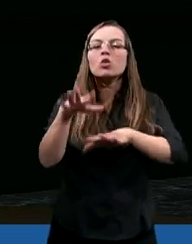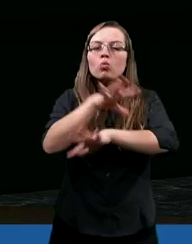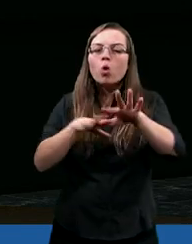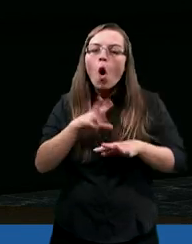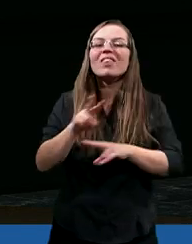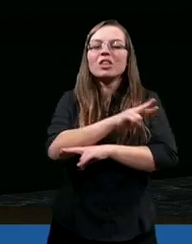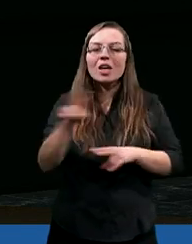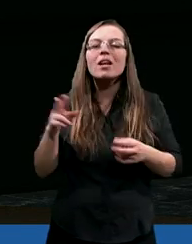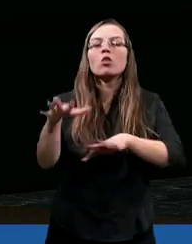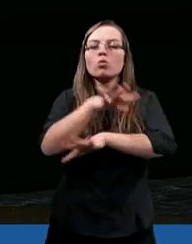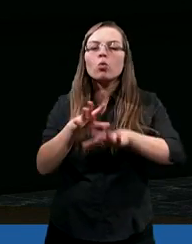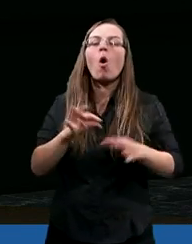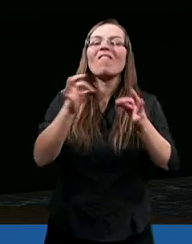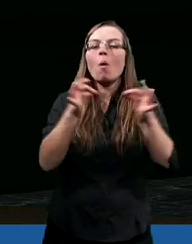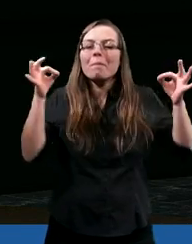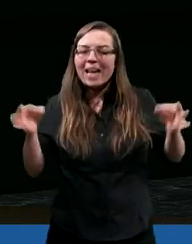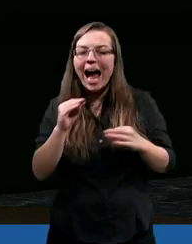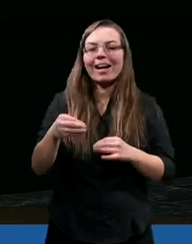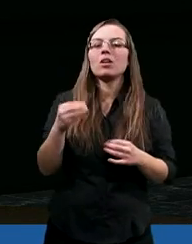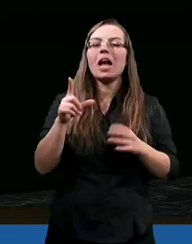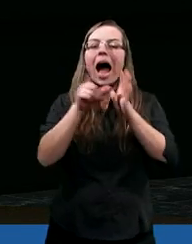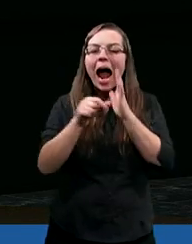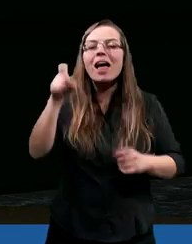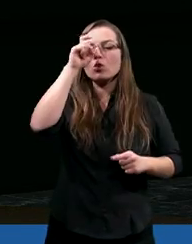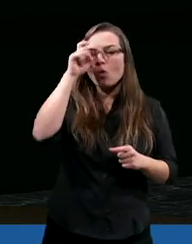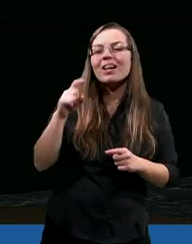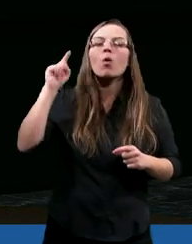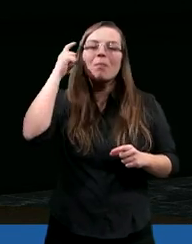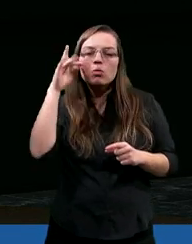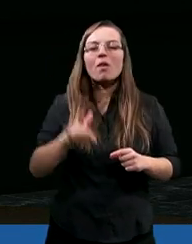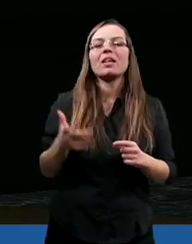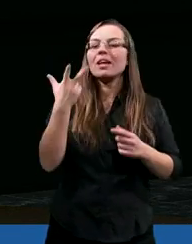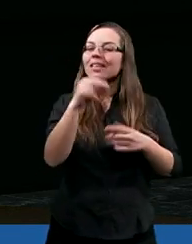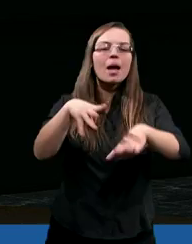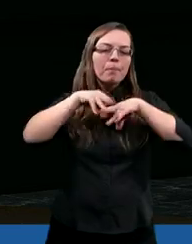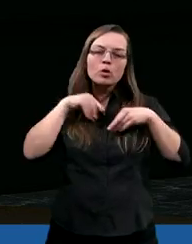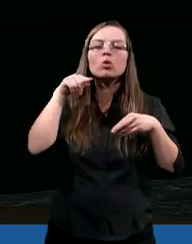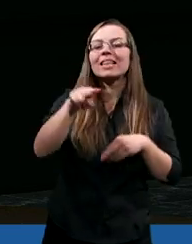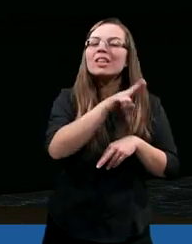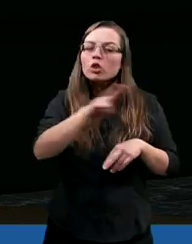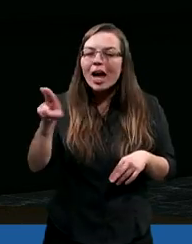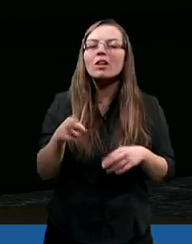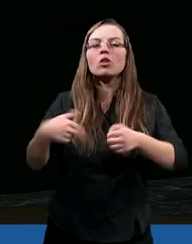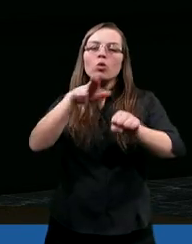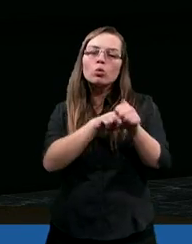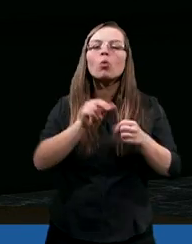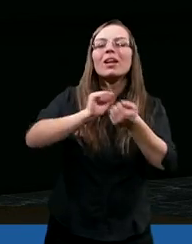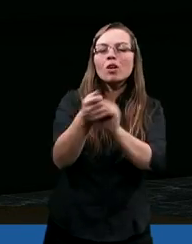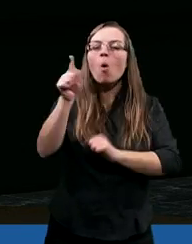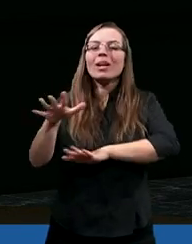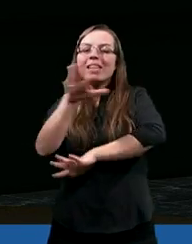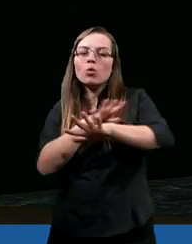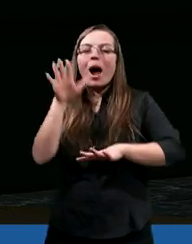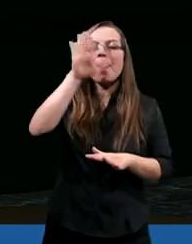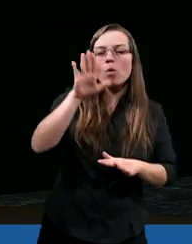duchowych rzeczy duchową miarę. Ale człowiek zmysłowy nie przyjmuje tych rzeczy, które są z Ducha